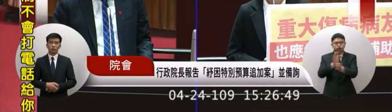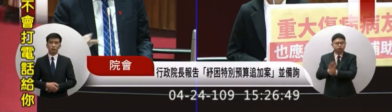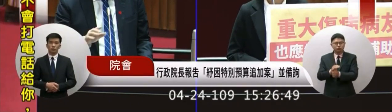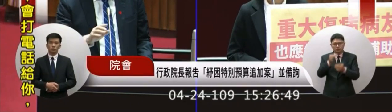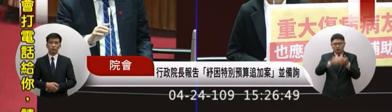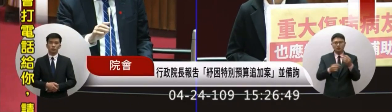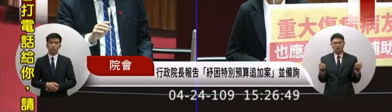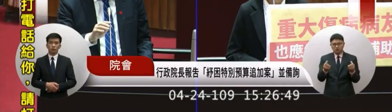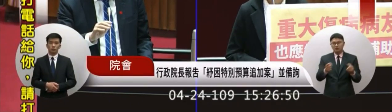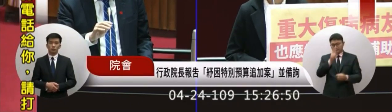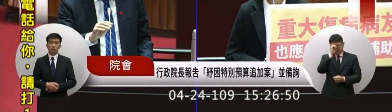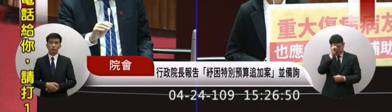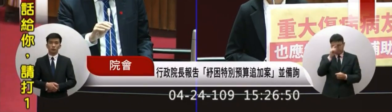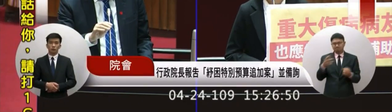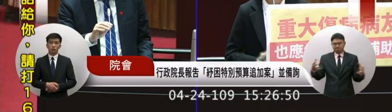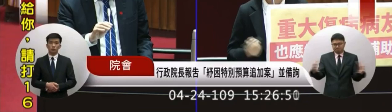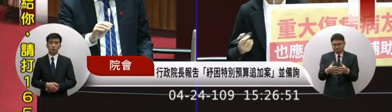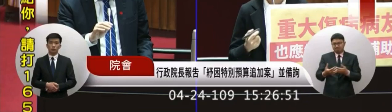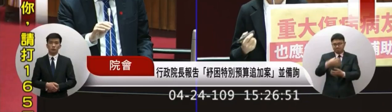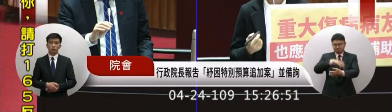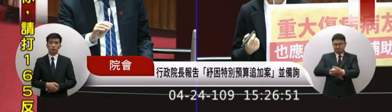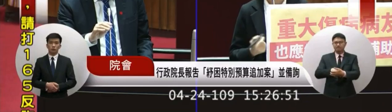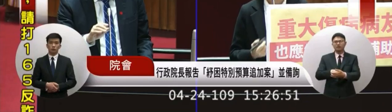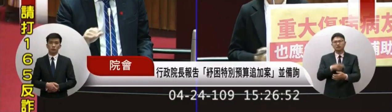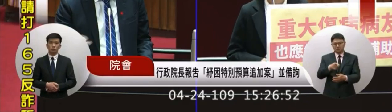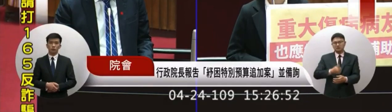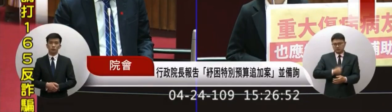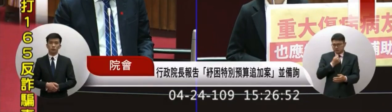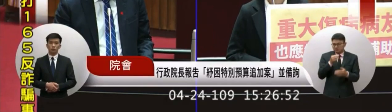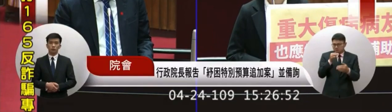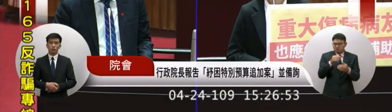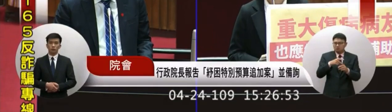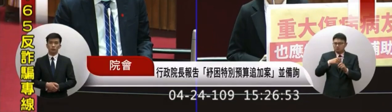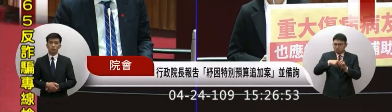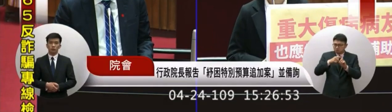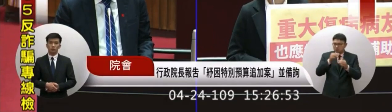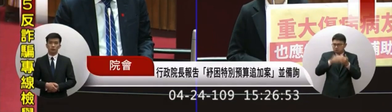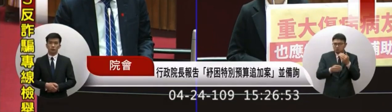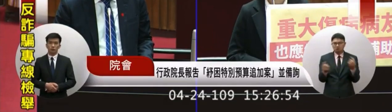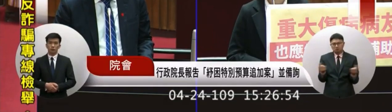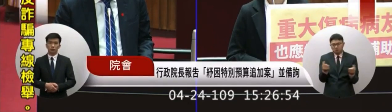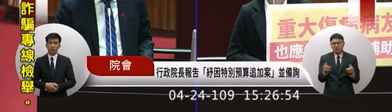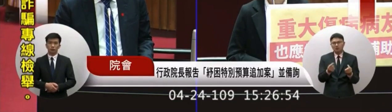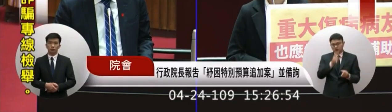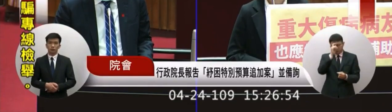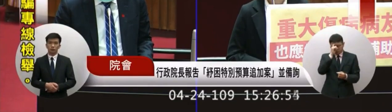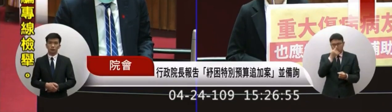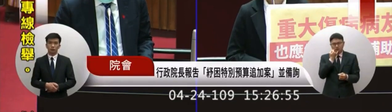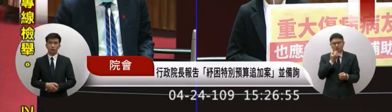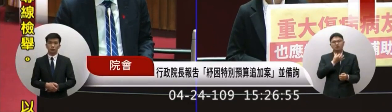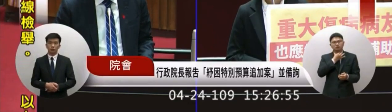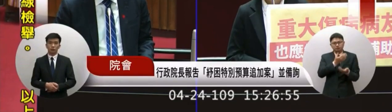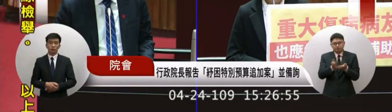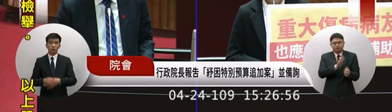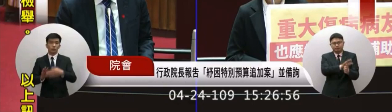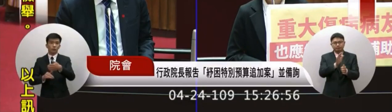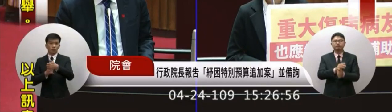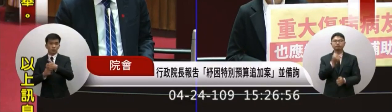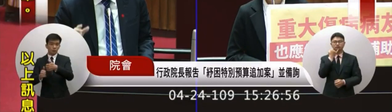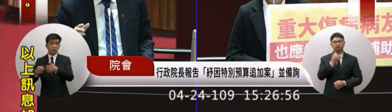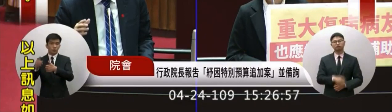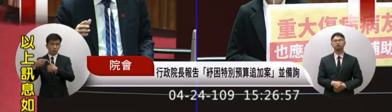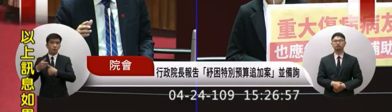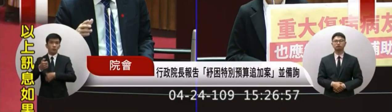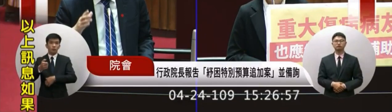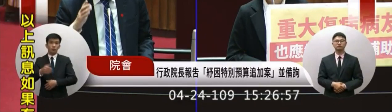不是能够一并来考虑？因为他们是接近的同等类型的人，我们一起来把它纳入纾困。 好，谢谢委员的指教。